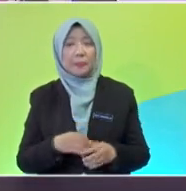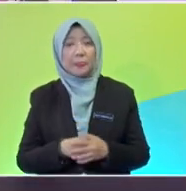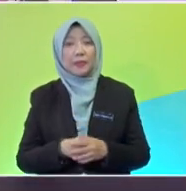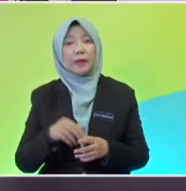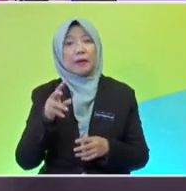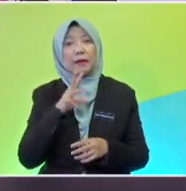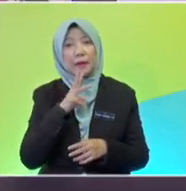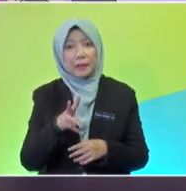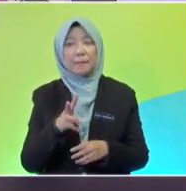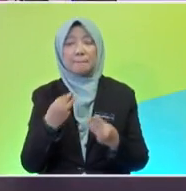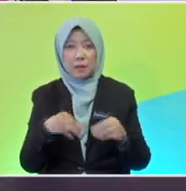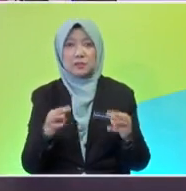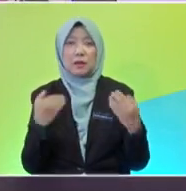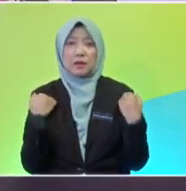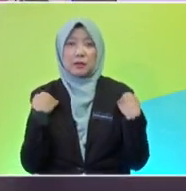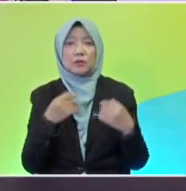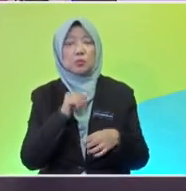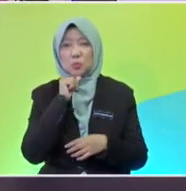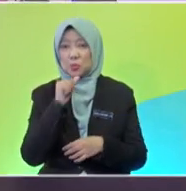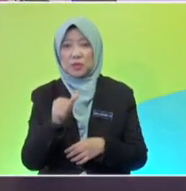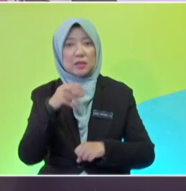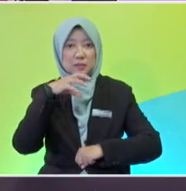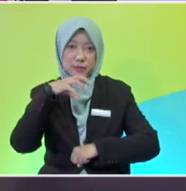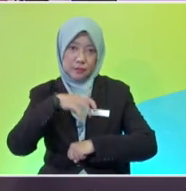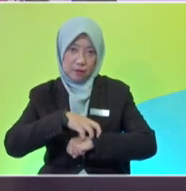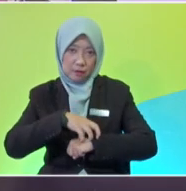jadi bahan tidak menyerap